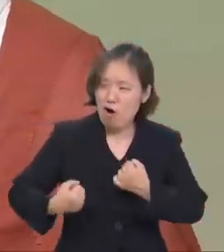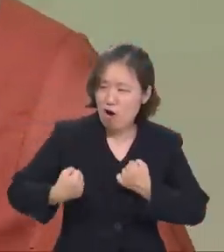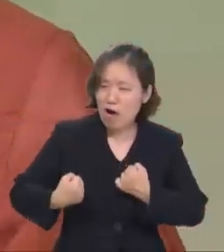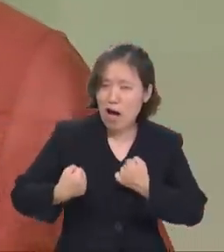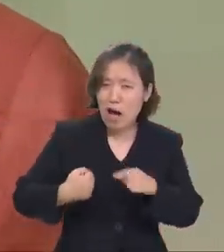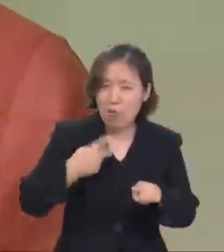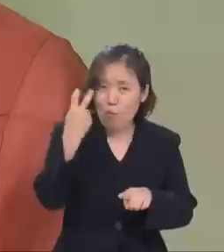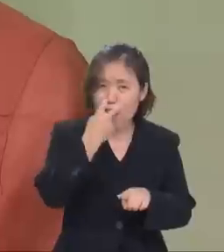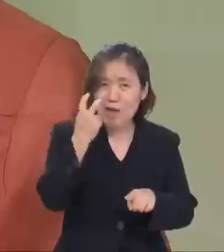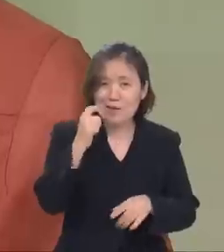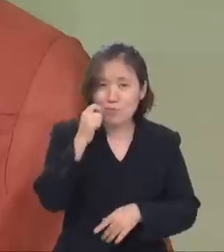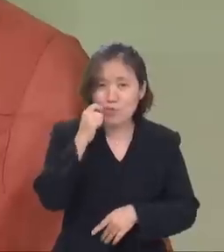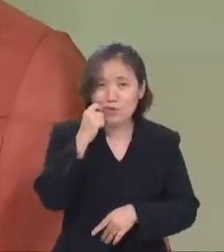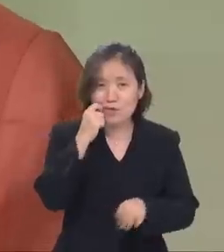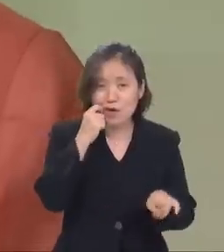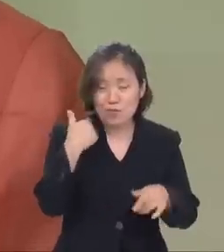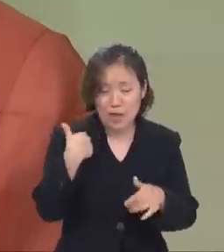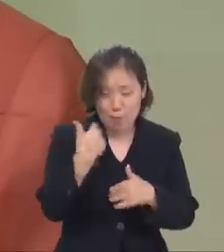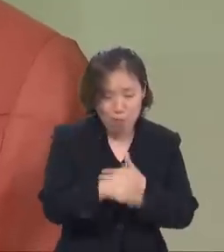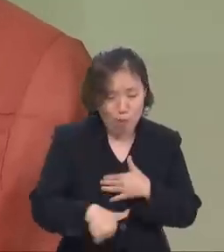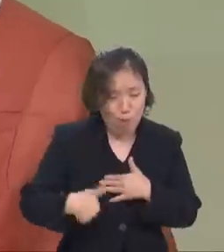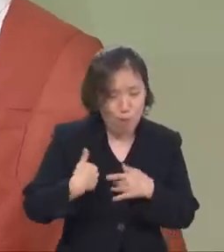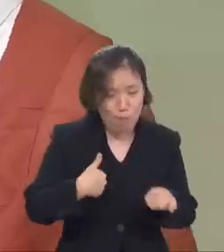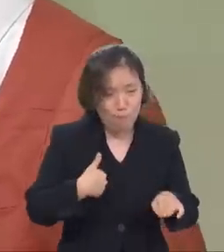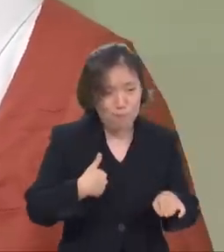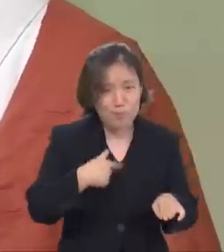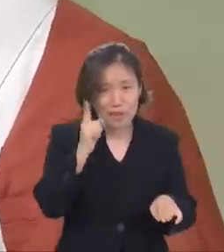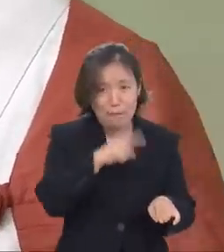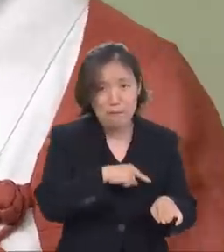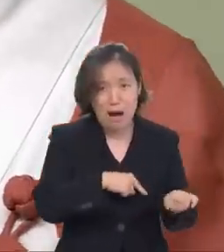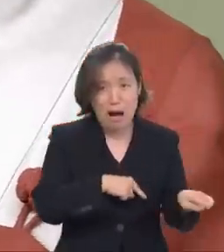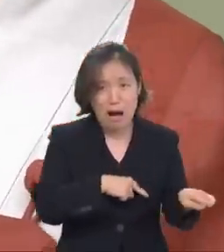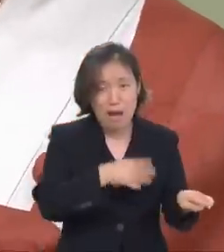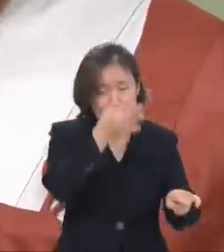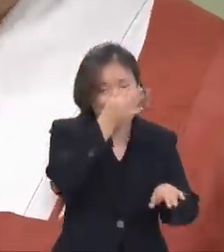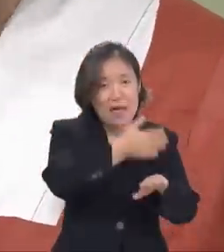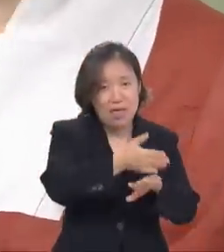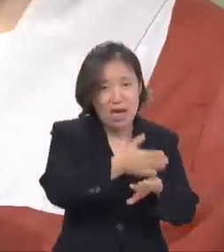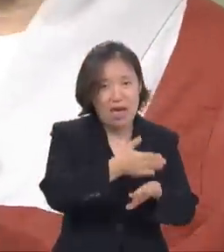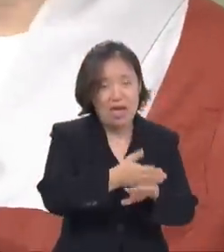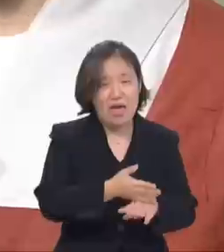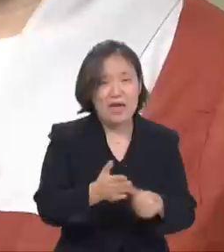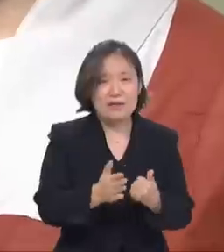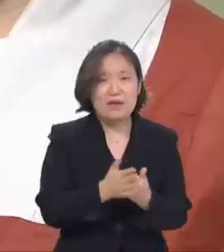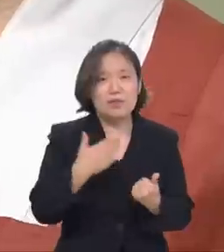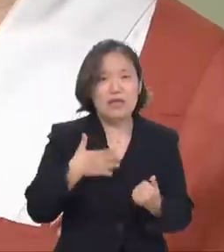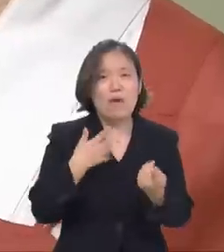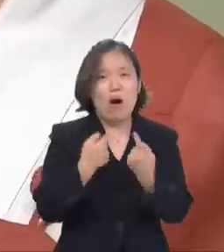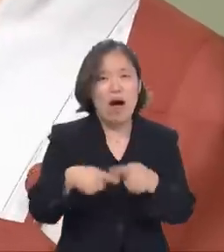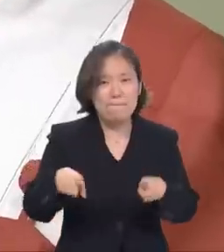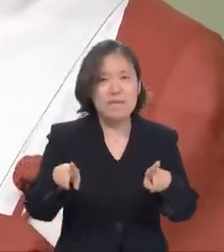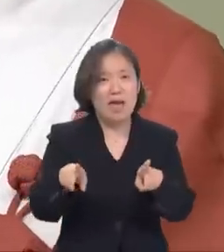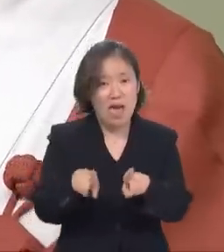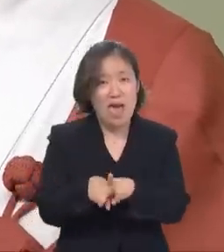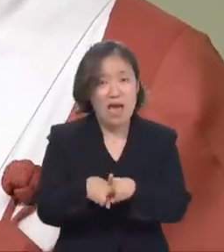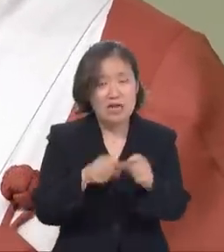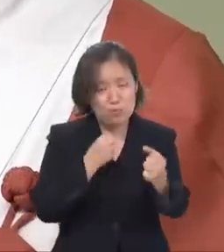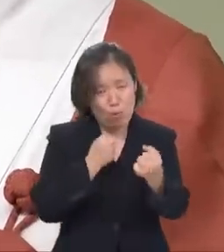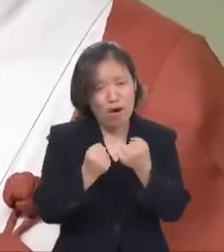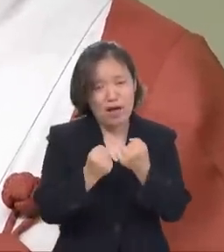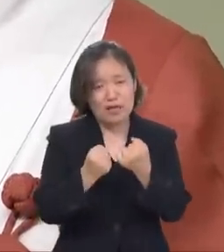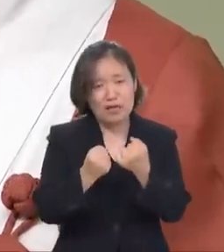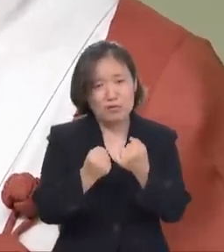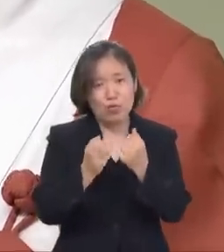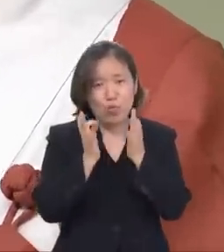너희들까지 힘들게 하는구나 미안하다 우리 함께 우리 함께 같이 가자 내